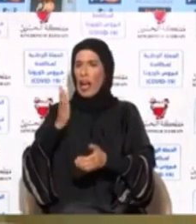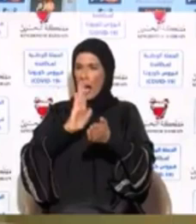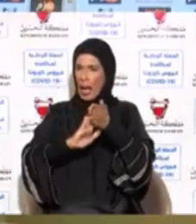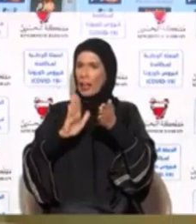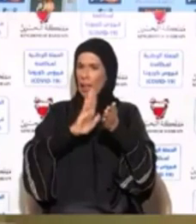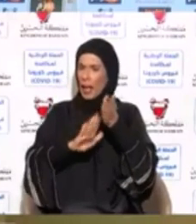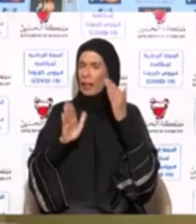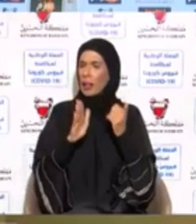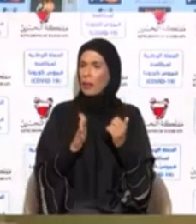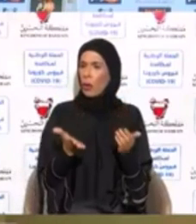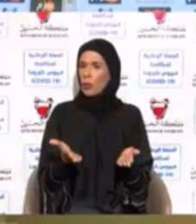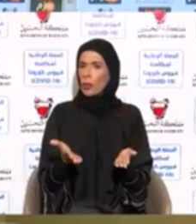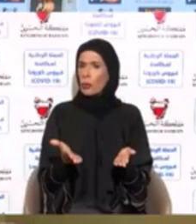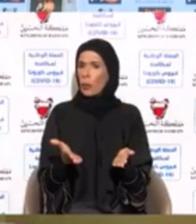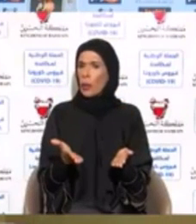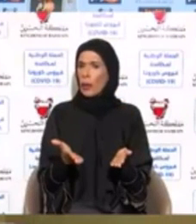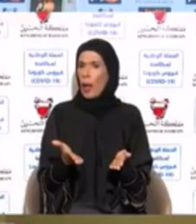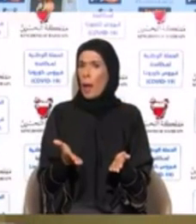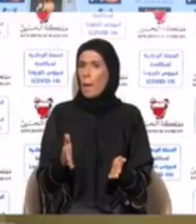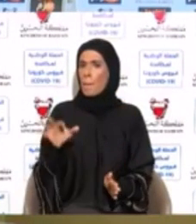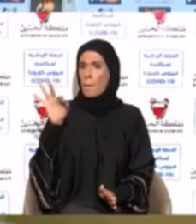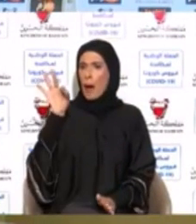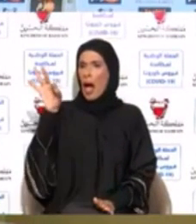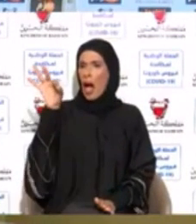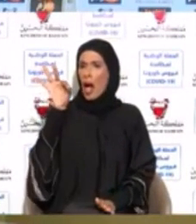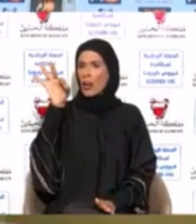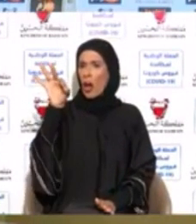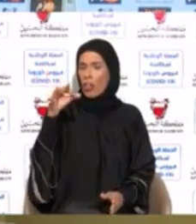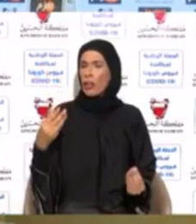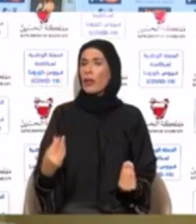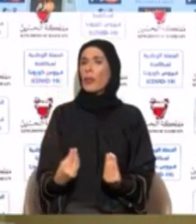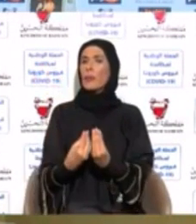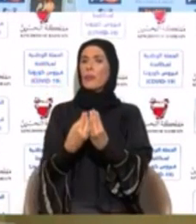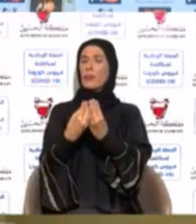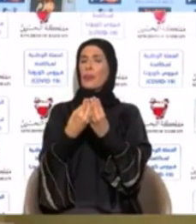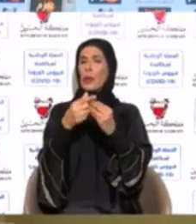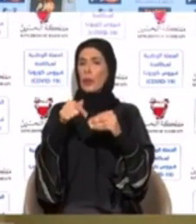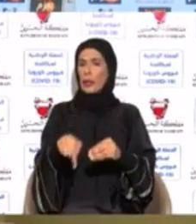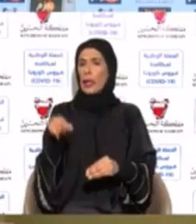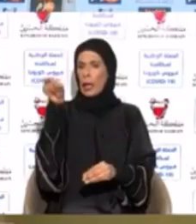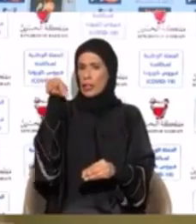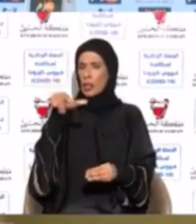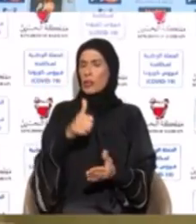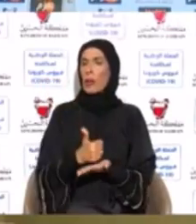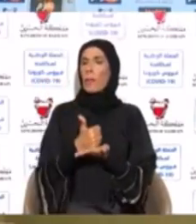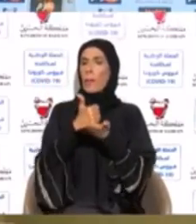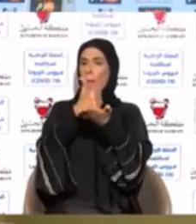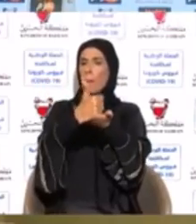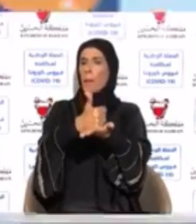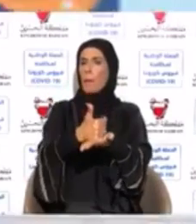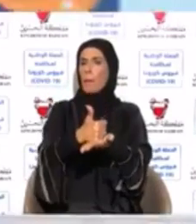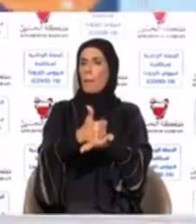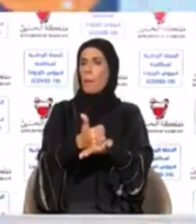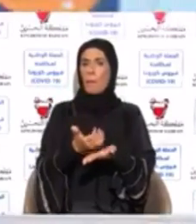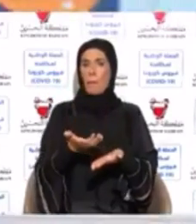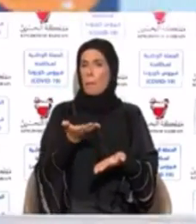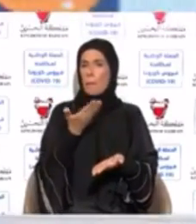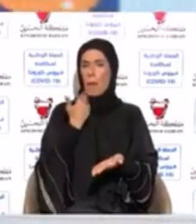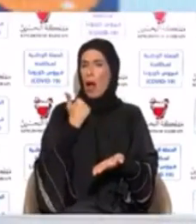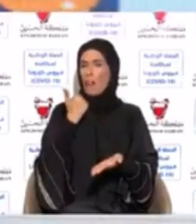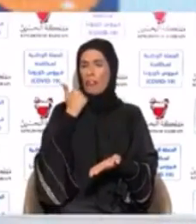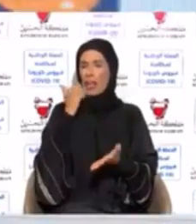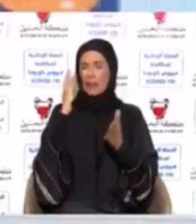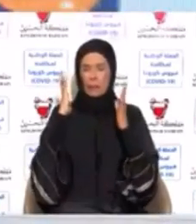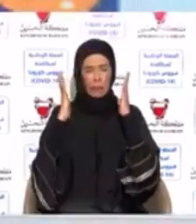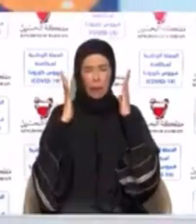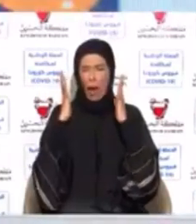في التجارب؟ وما هي الأعراض المصاحبة التي قد تحدث عادة للمتطوعين ولا تثير أي